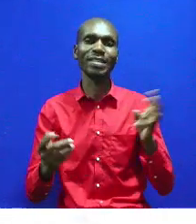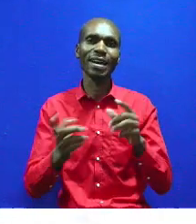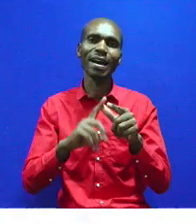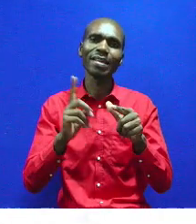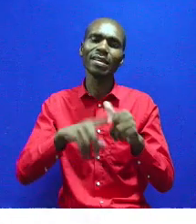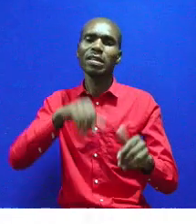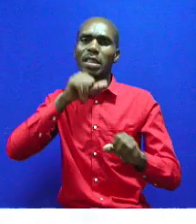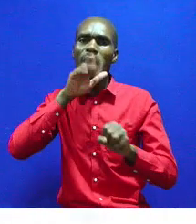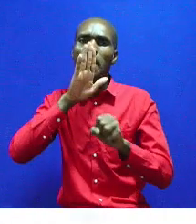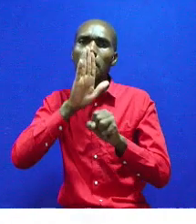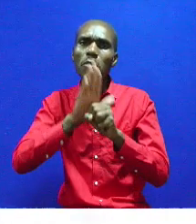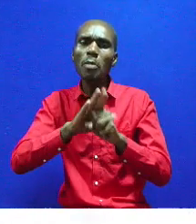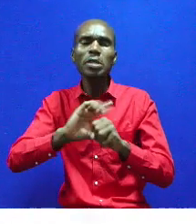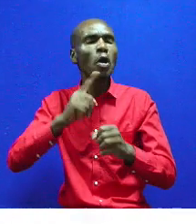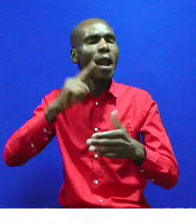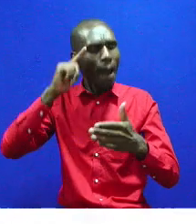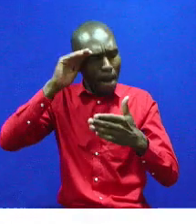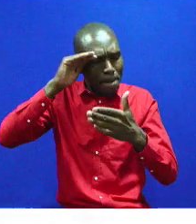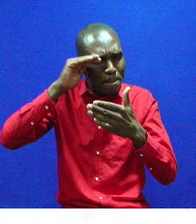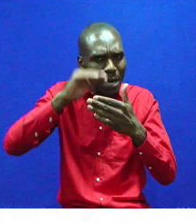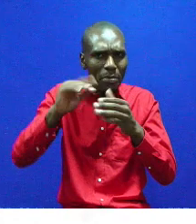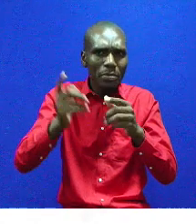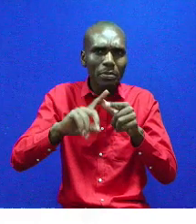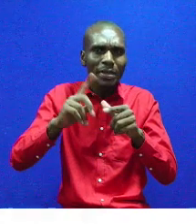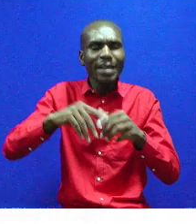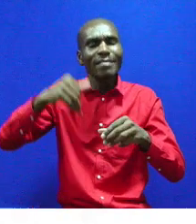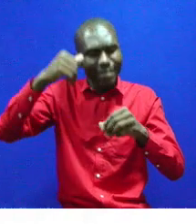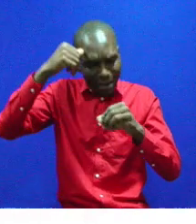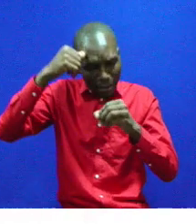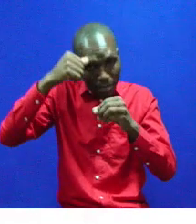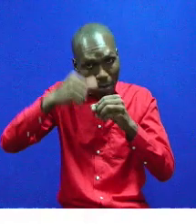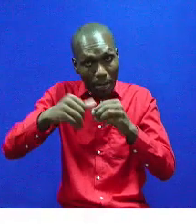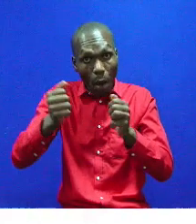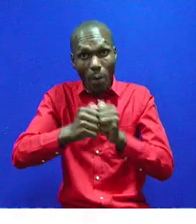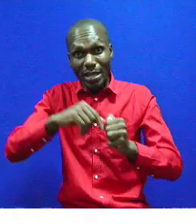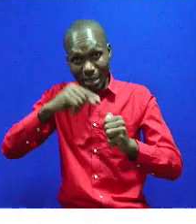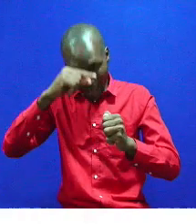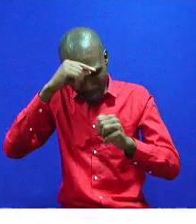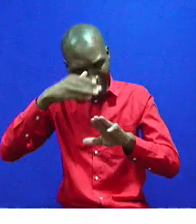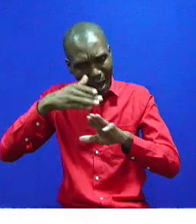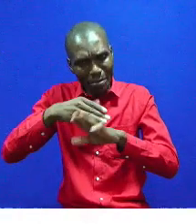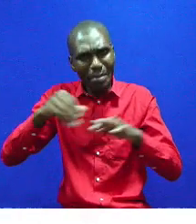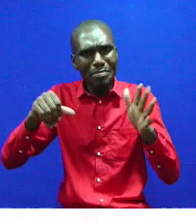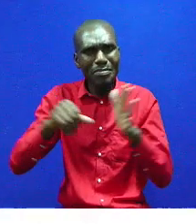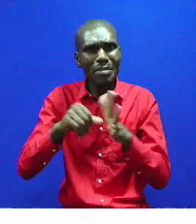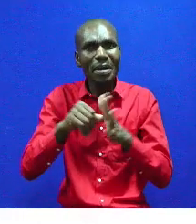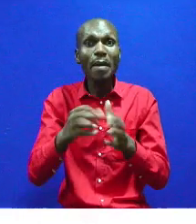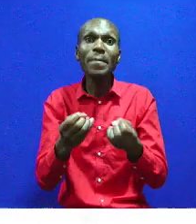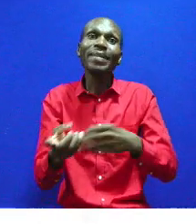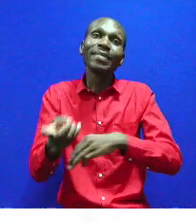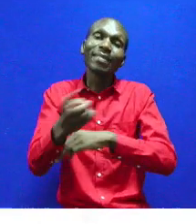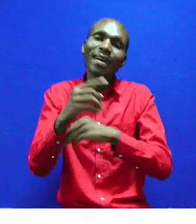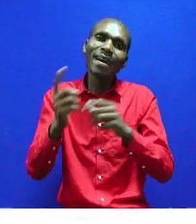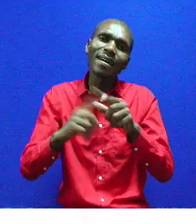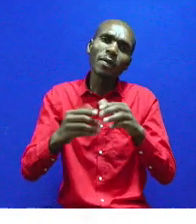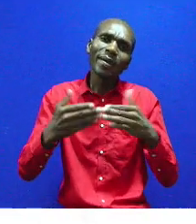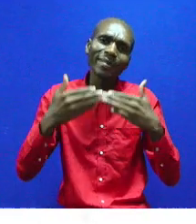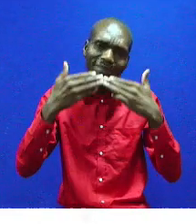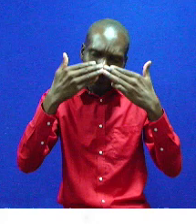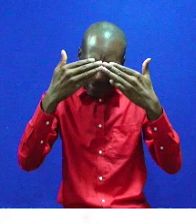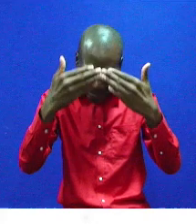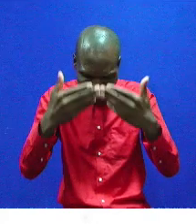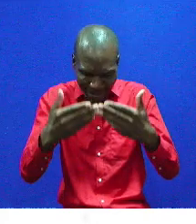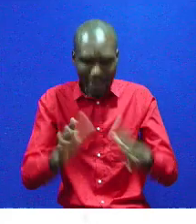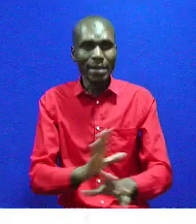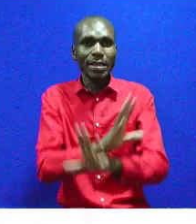enekirie ogo semeria kwabo asu kunyura mwane serikali maiga yoko chandeka eviro evitambe. Kushukuru